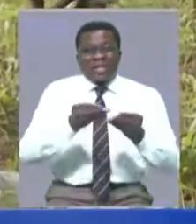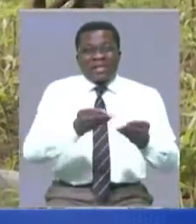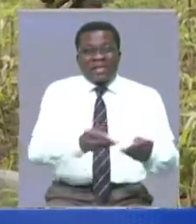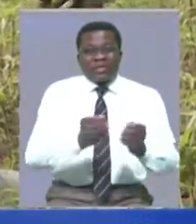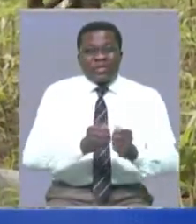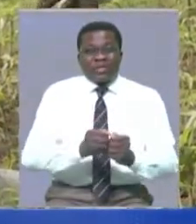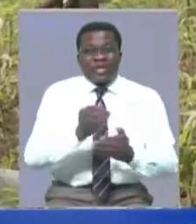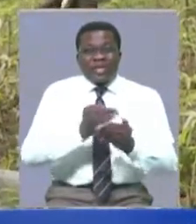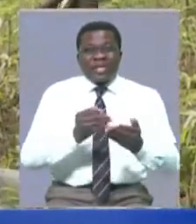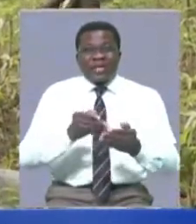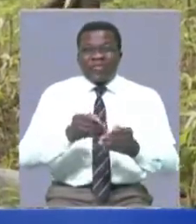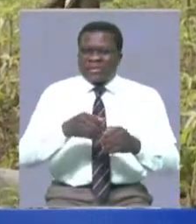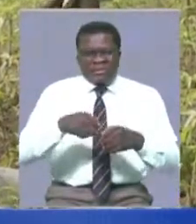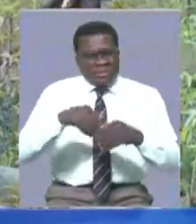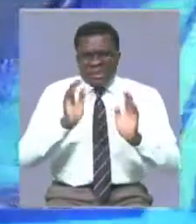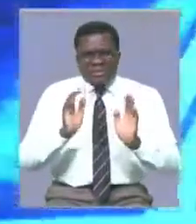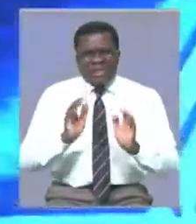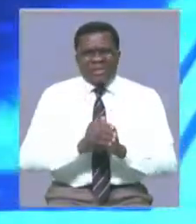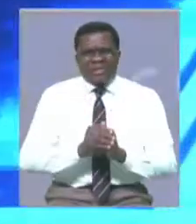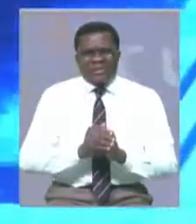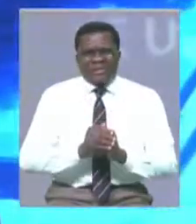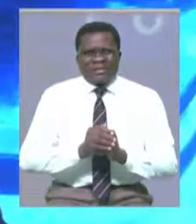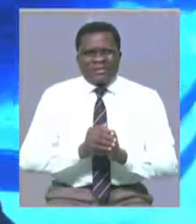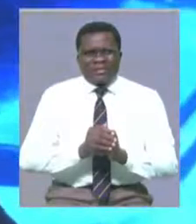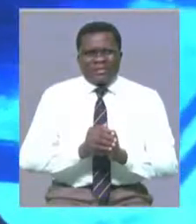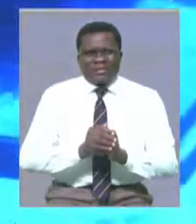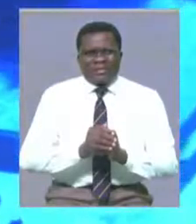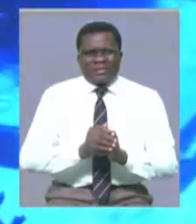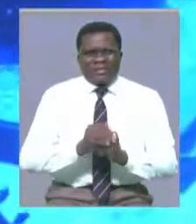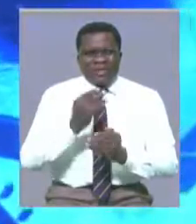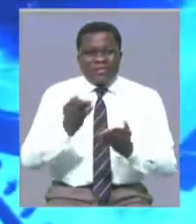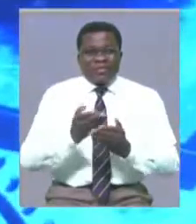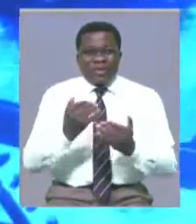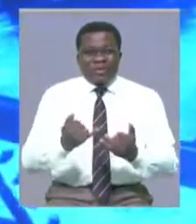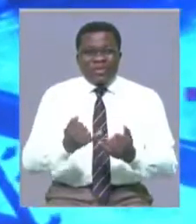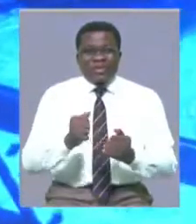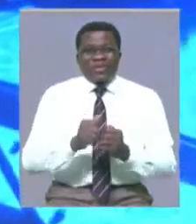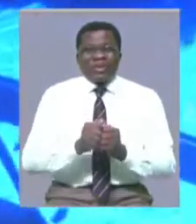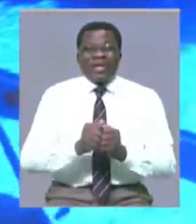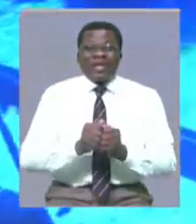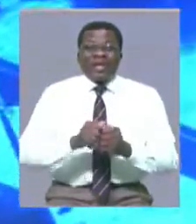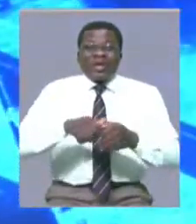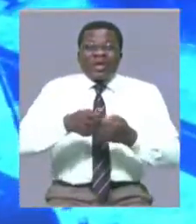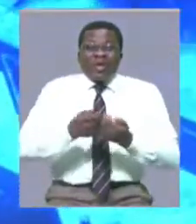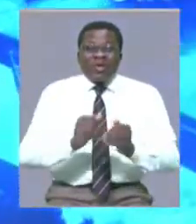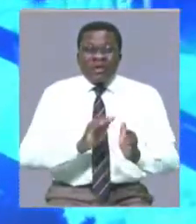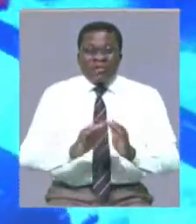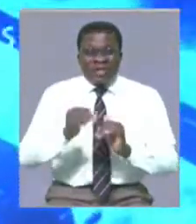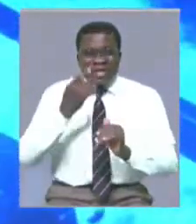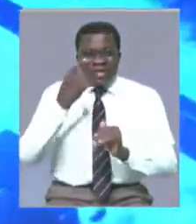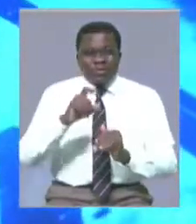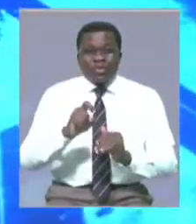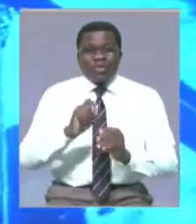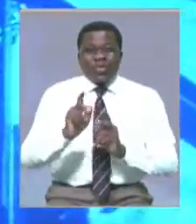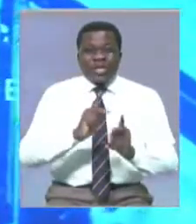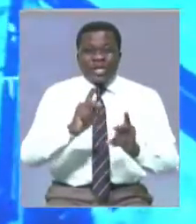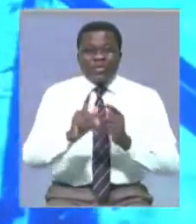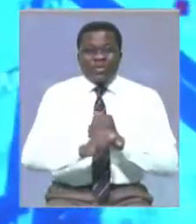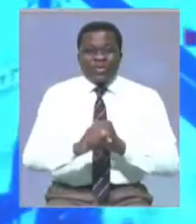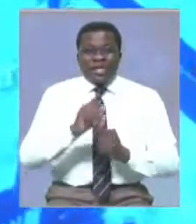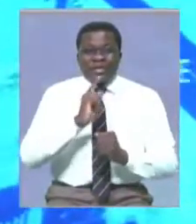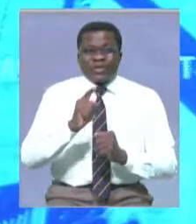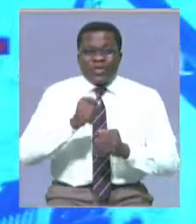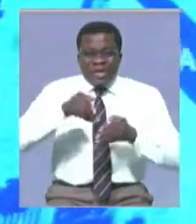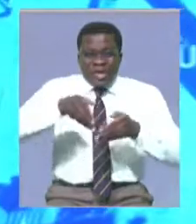donné la fiche d'aliment, il est allé déposer et puis ça y est. Voyons à présent cette interrogation. Comment faire en sorte que les populations aient